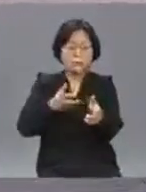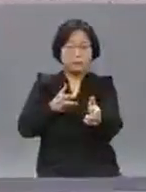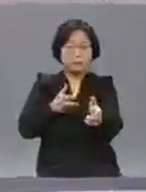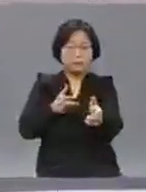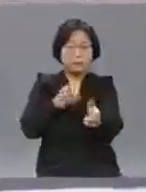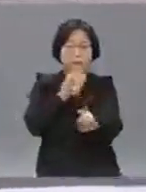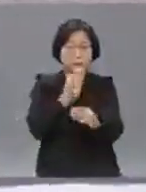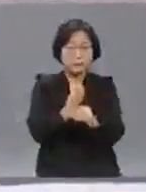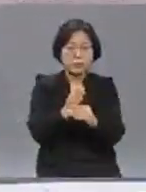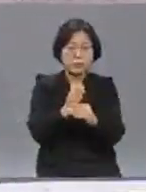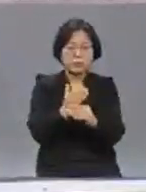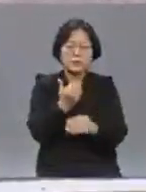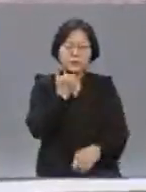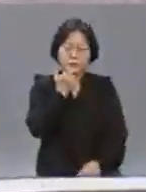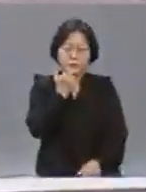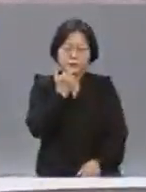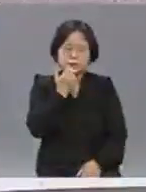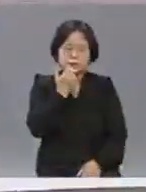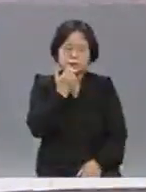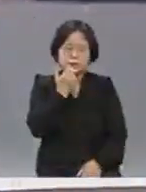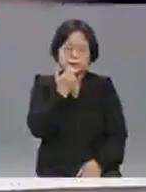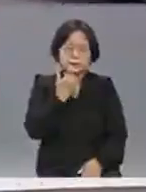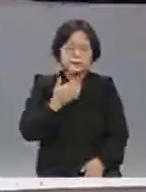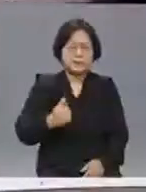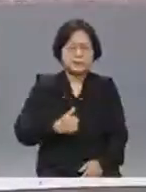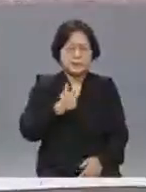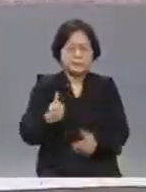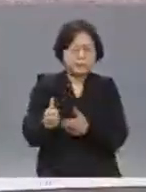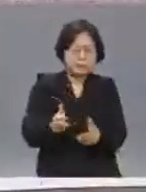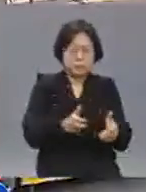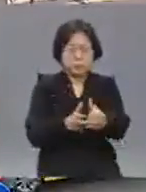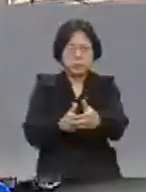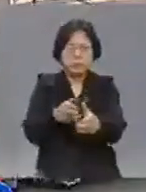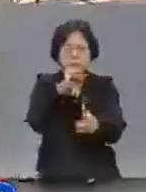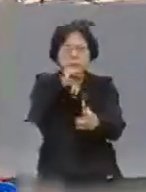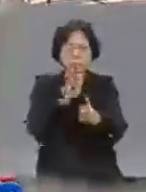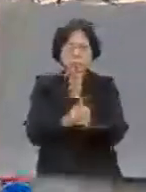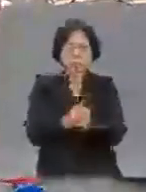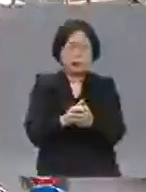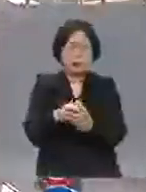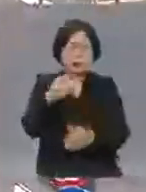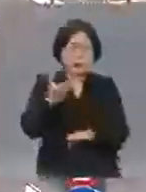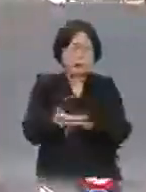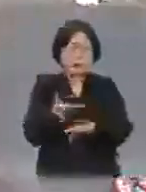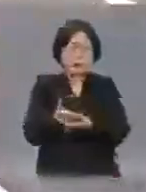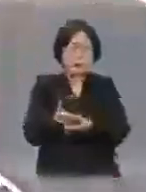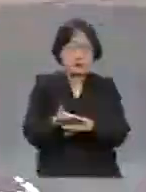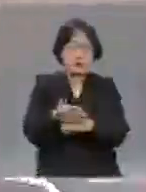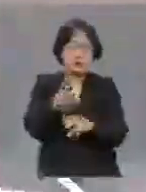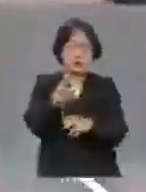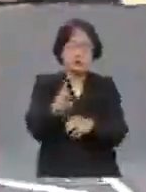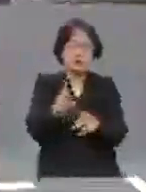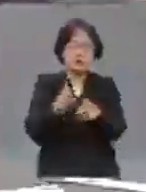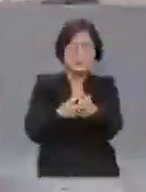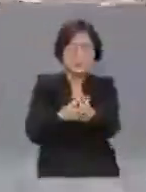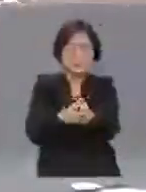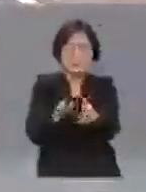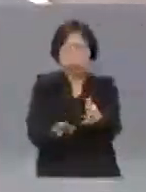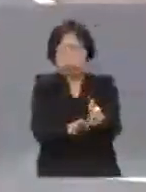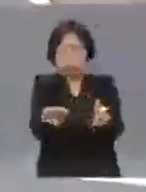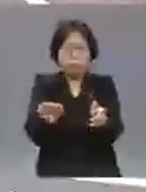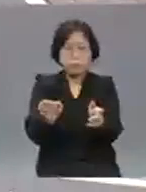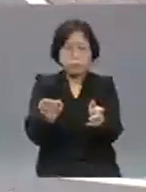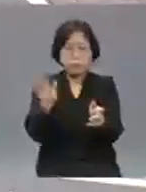밀려 있고 기다리다 못한 승용차 한 대는 차선을 바꿔 추월합니다. 곧이어 도착한 또 다른 차량. 입구를 찾지